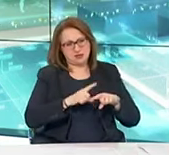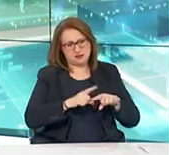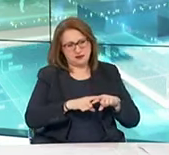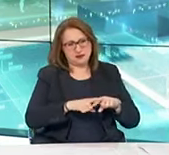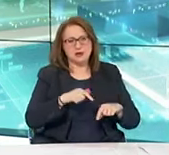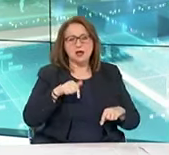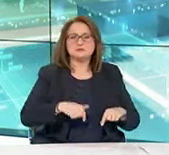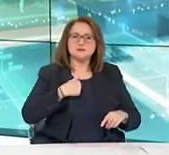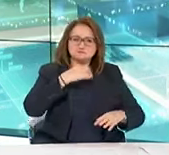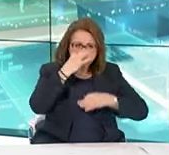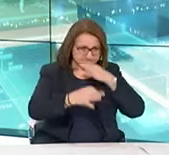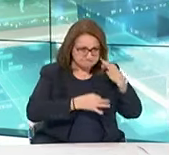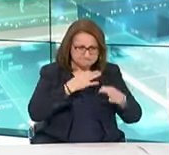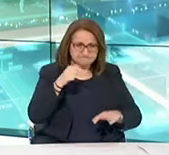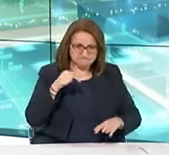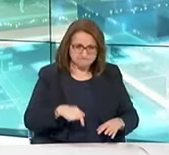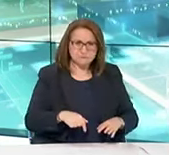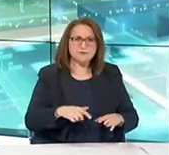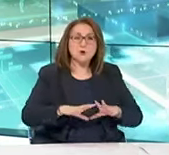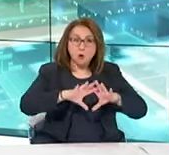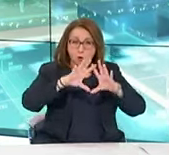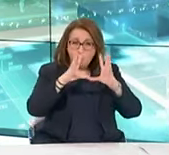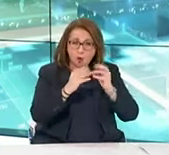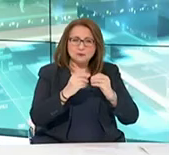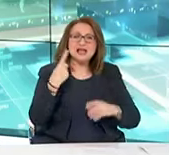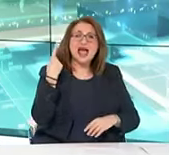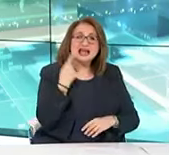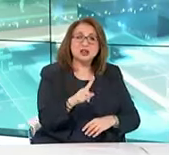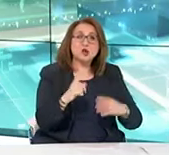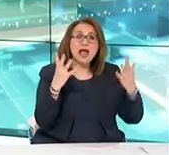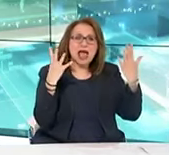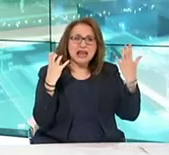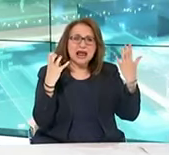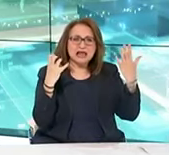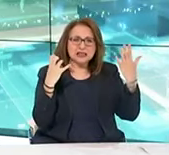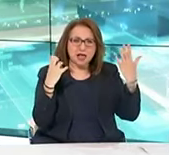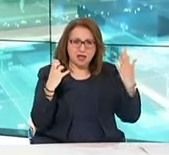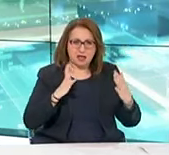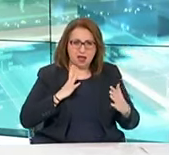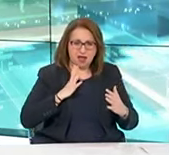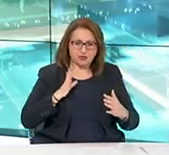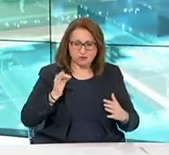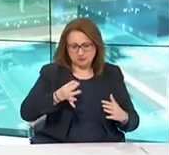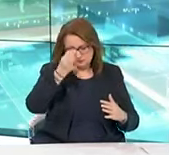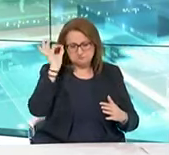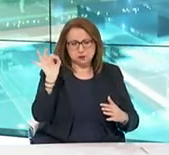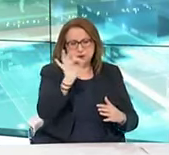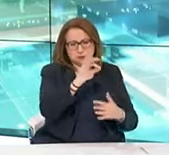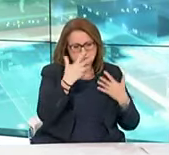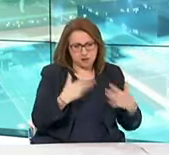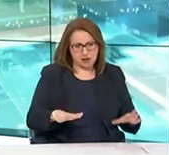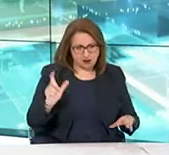Σας ανακοινώνουμε ένα συνολικό αριθμό 190 κρουσμάτων συνολικά στη χώρα από την αρχή της